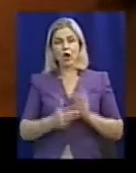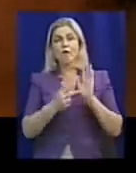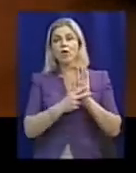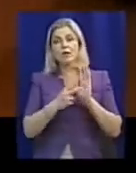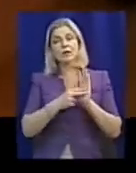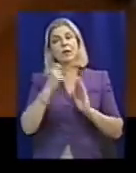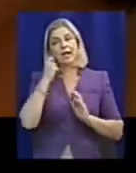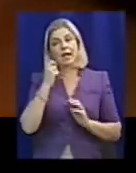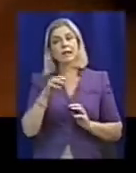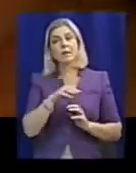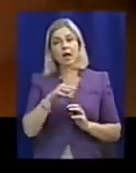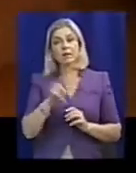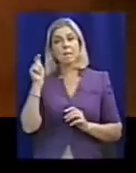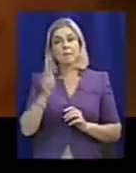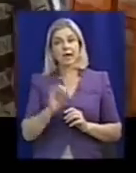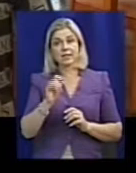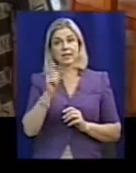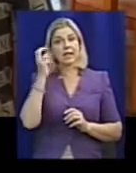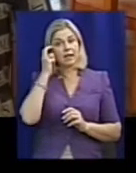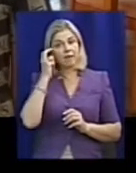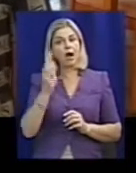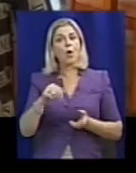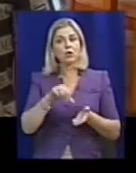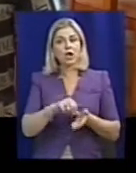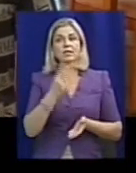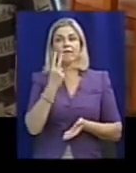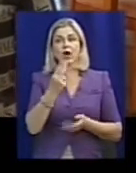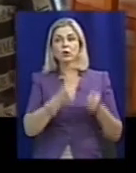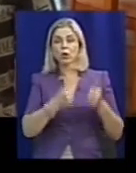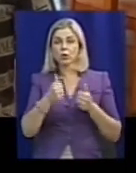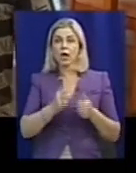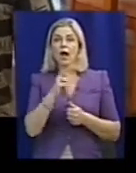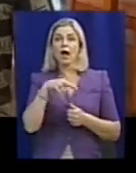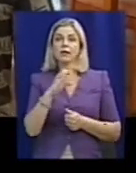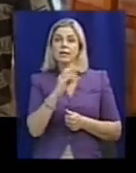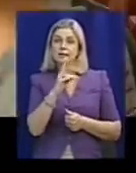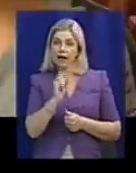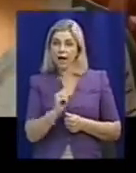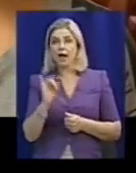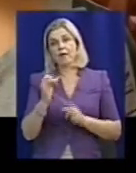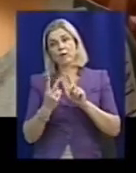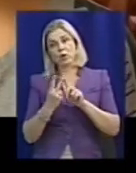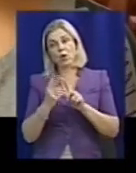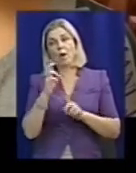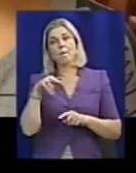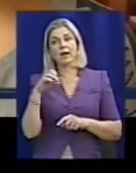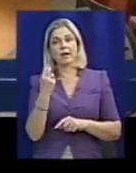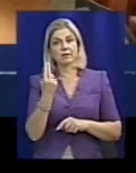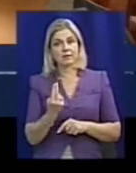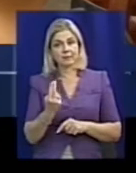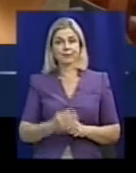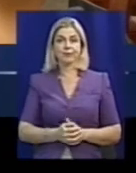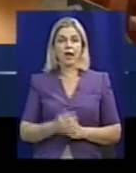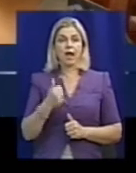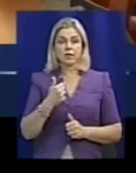Михайло Ніколаєнко приїхав з Києва. Бере участь у 2 турнірах – з класичних шахів і у бліці. Скільки я займаюся